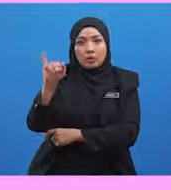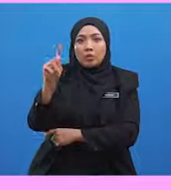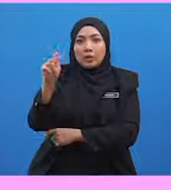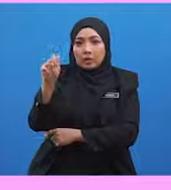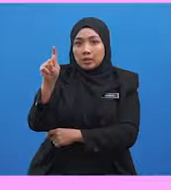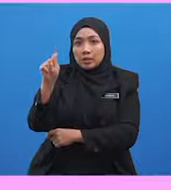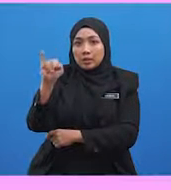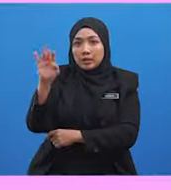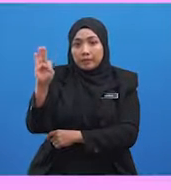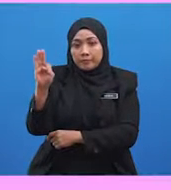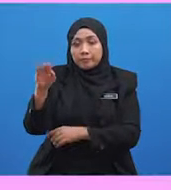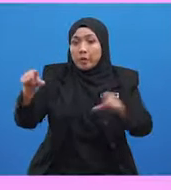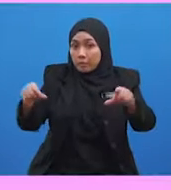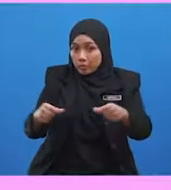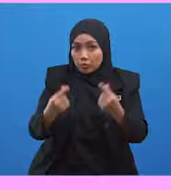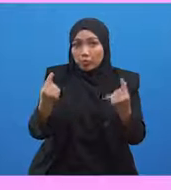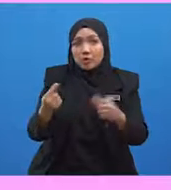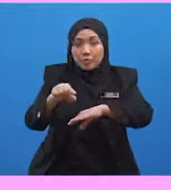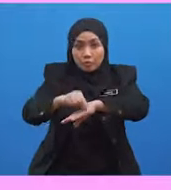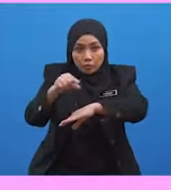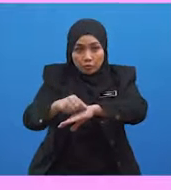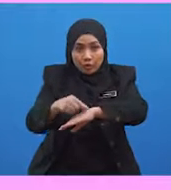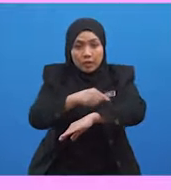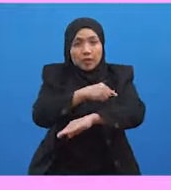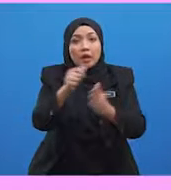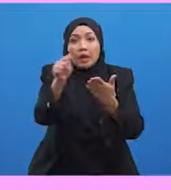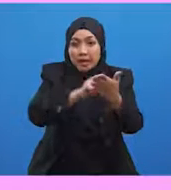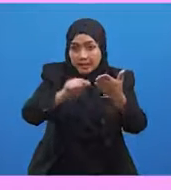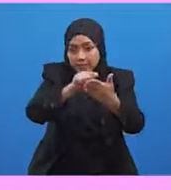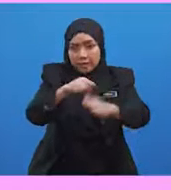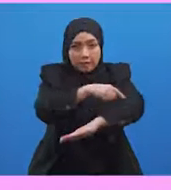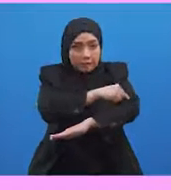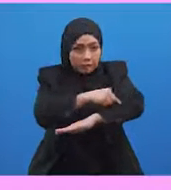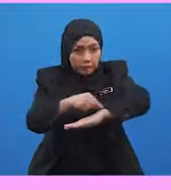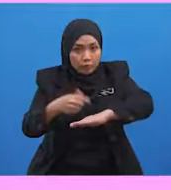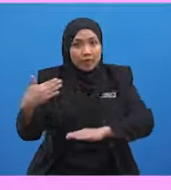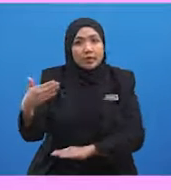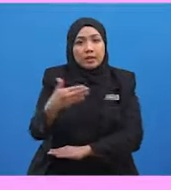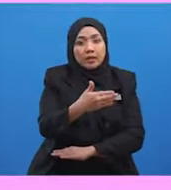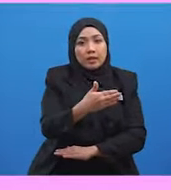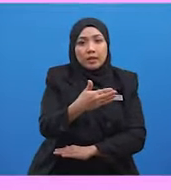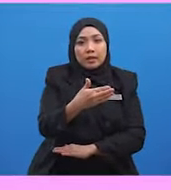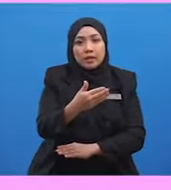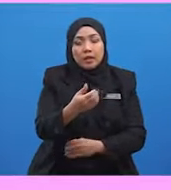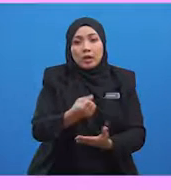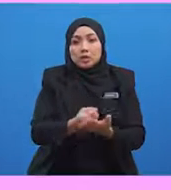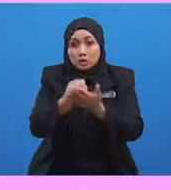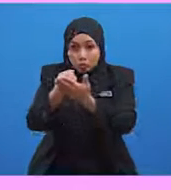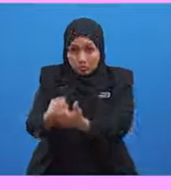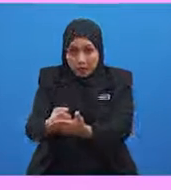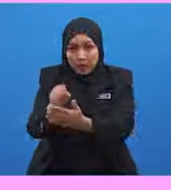ikan. Yang kedua ialah sumbang saran. Yang ketiga, kumpulan